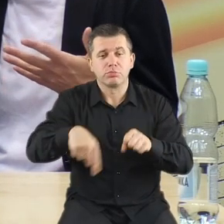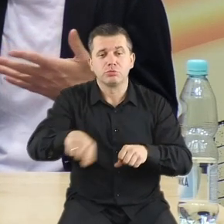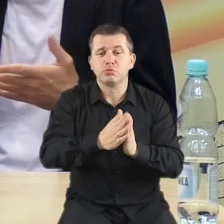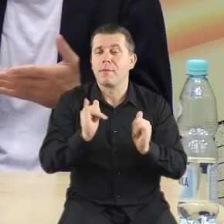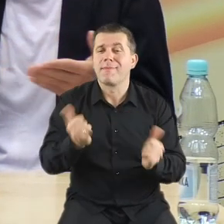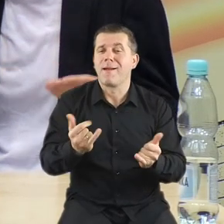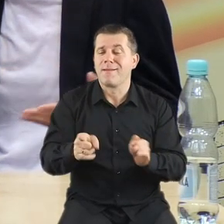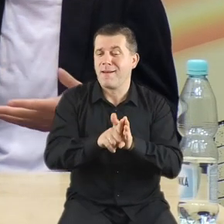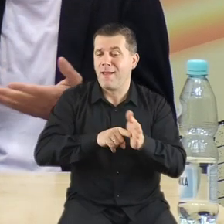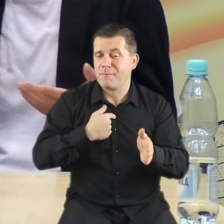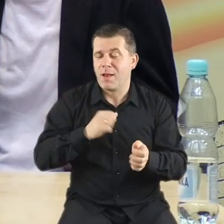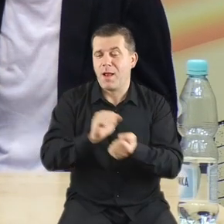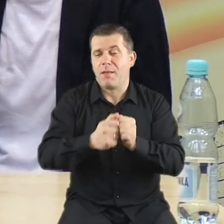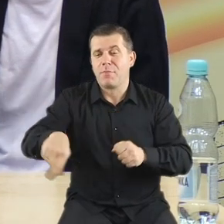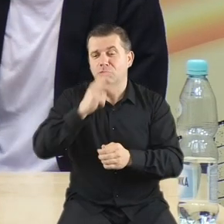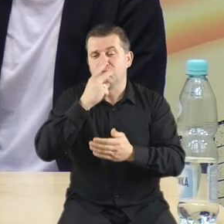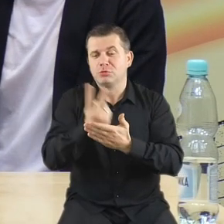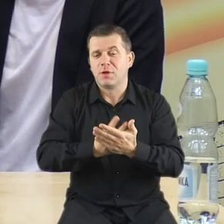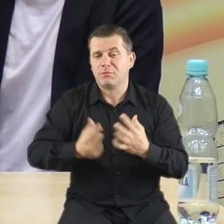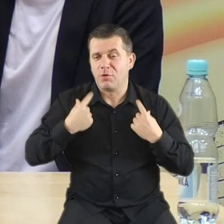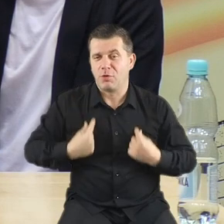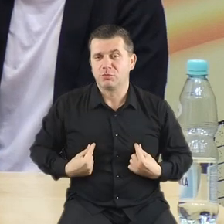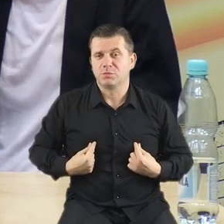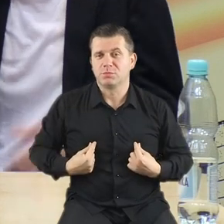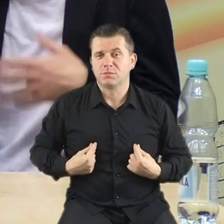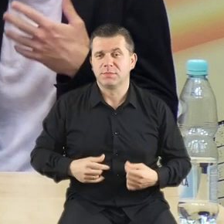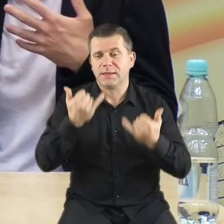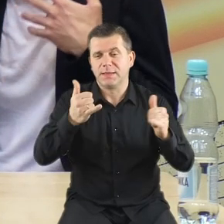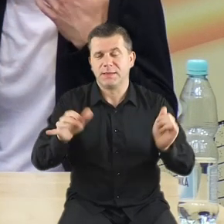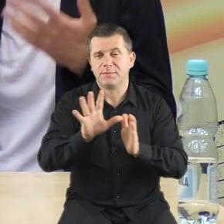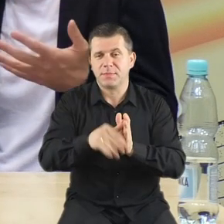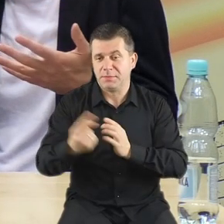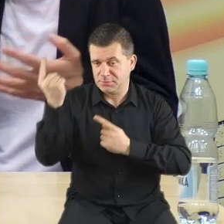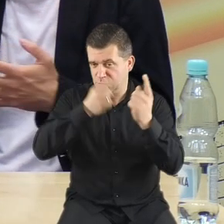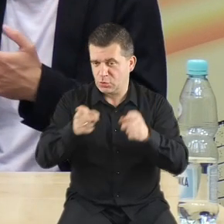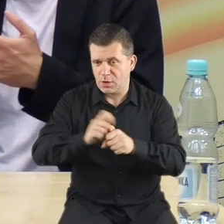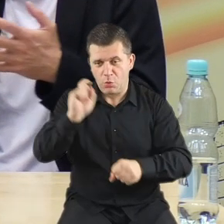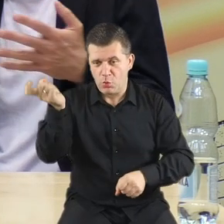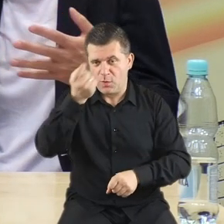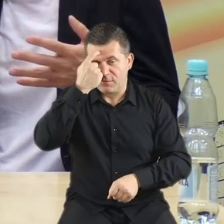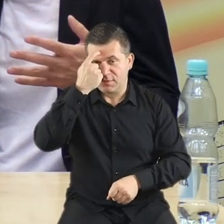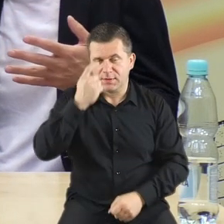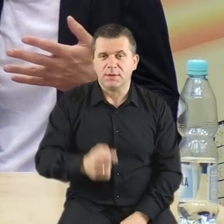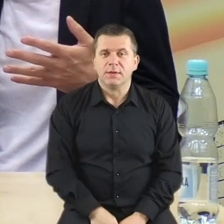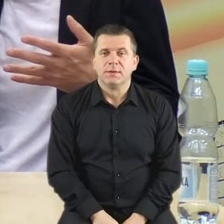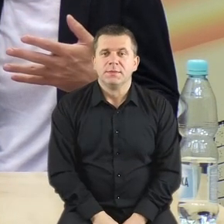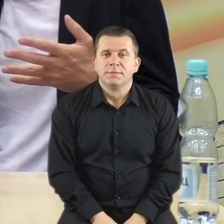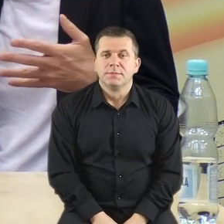Dla mnie czy dla czytelników w innych miastach. Wydaje mi się, że to jest głównie